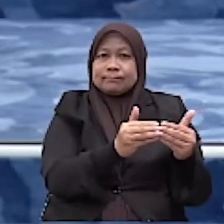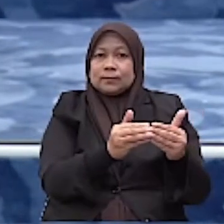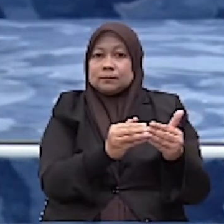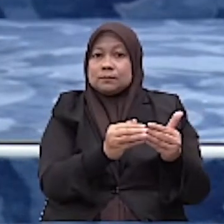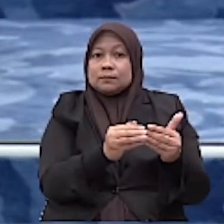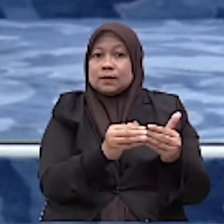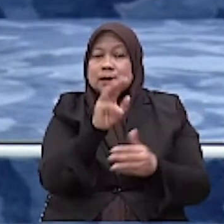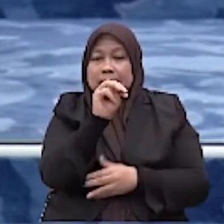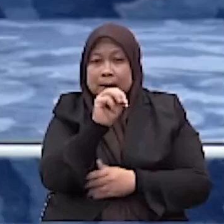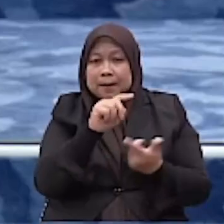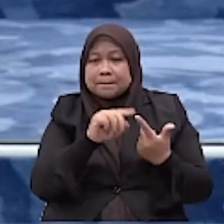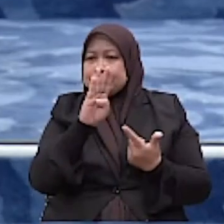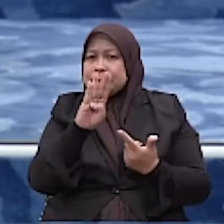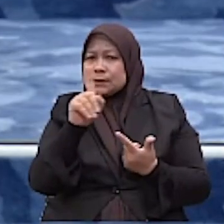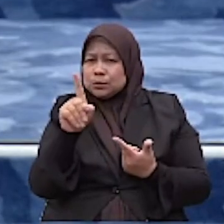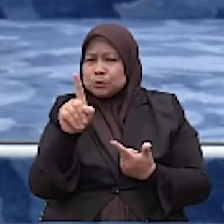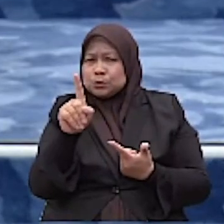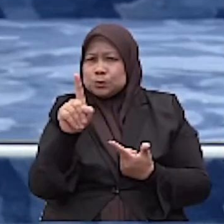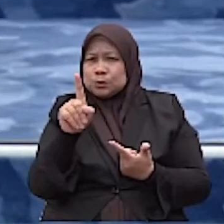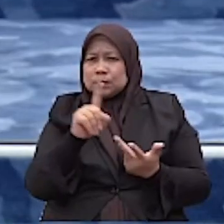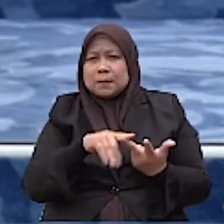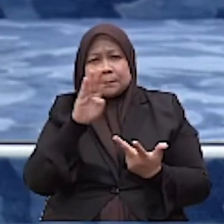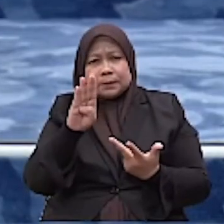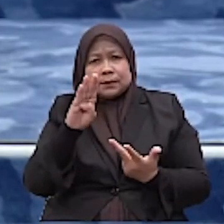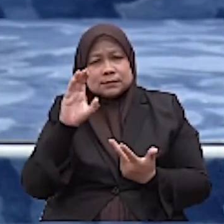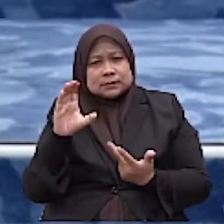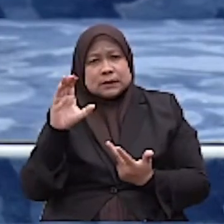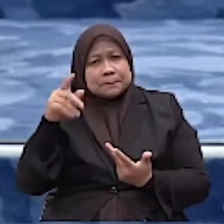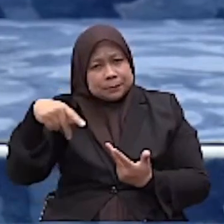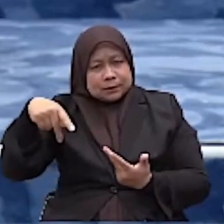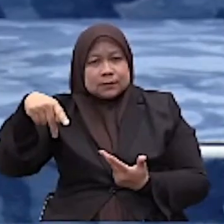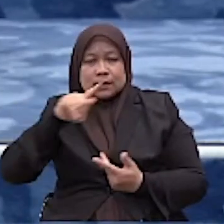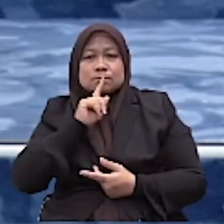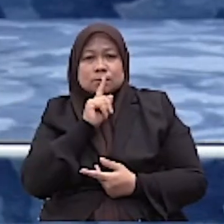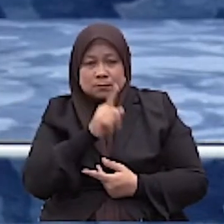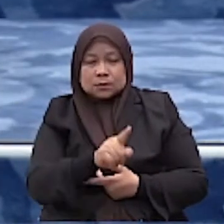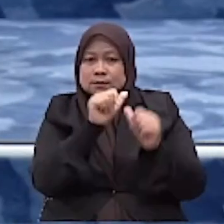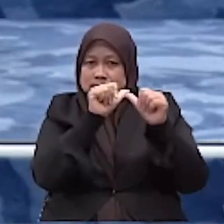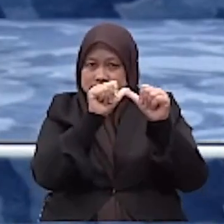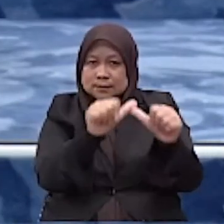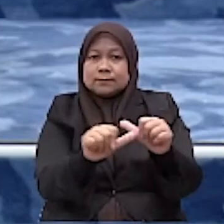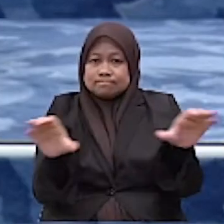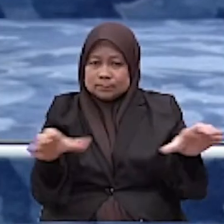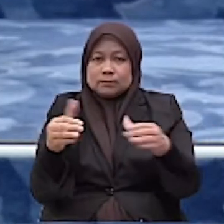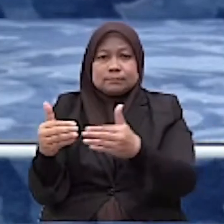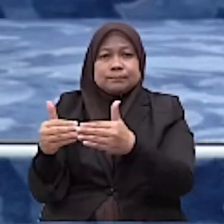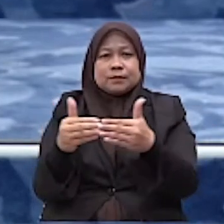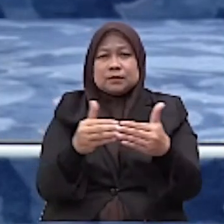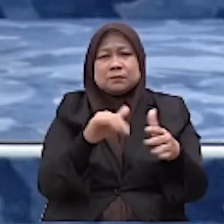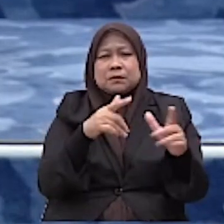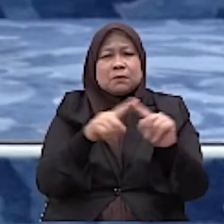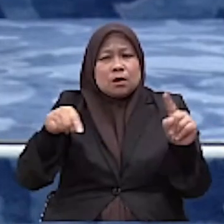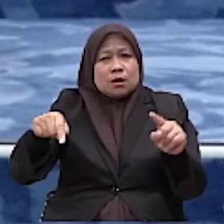yaitu titik M B1 BC dan P itu masih belum dapat